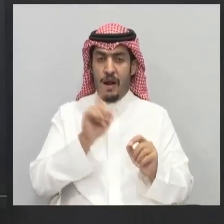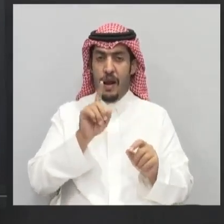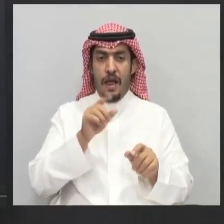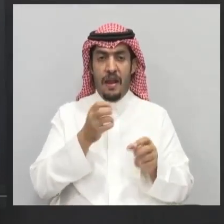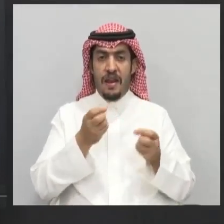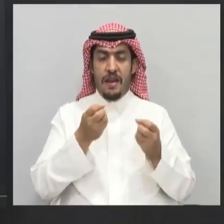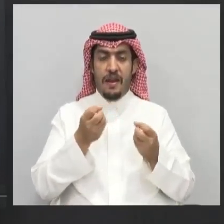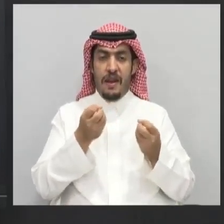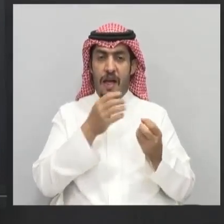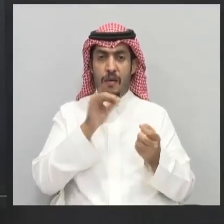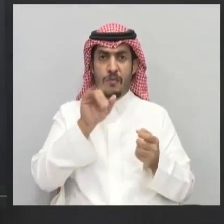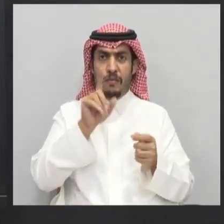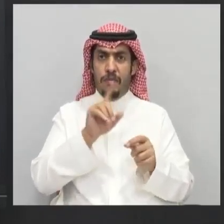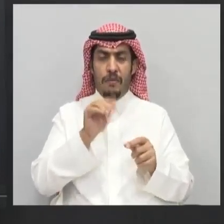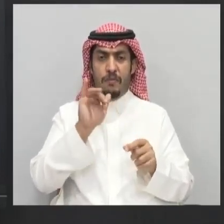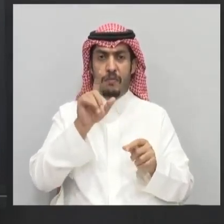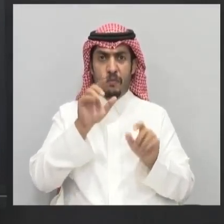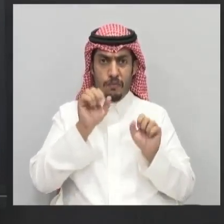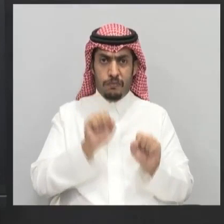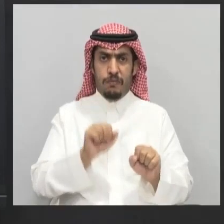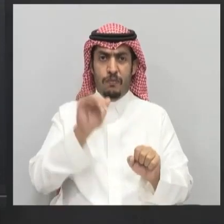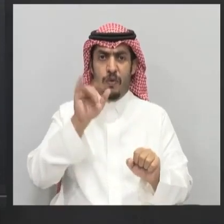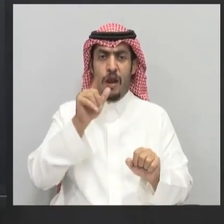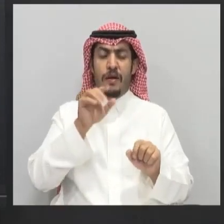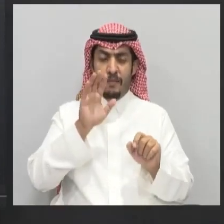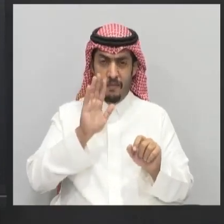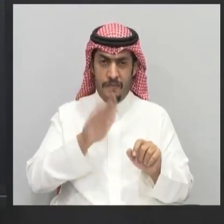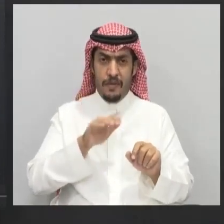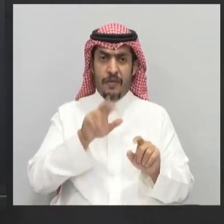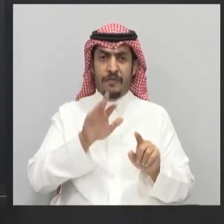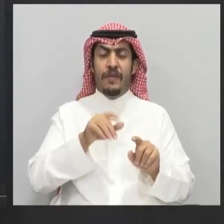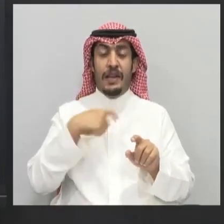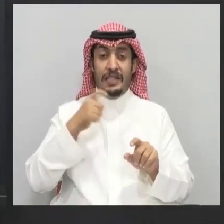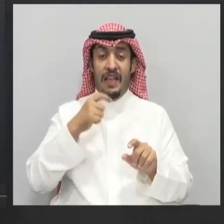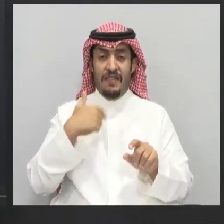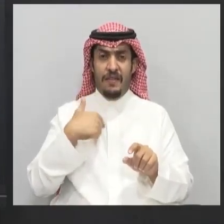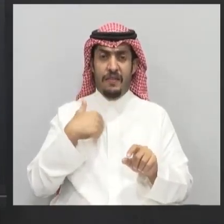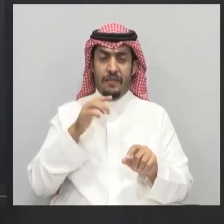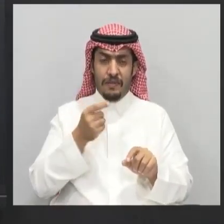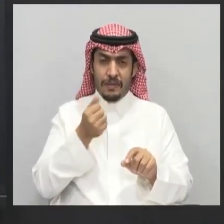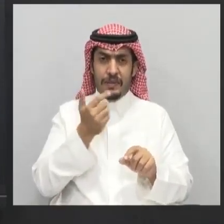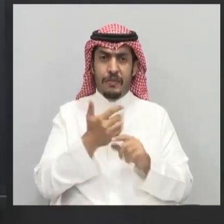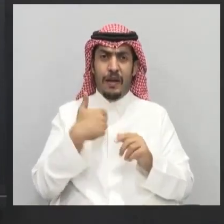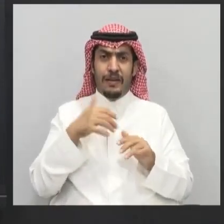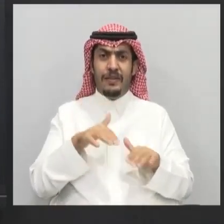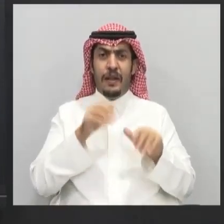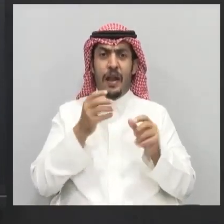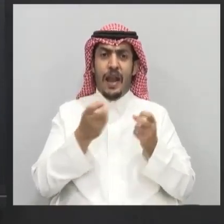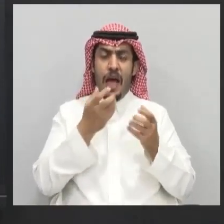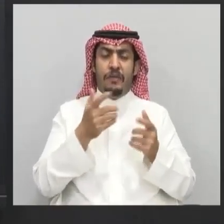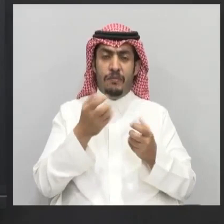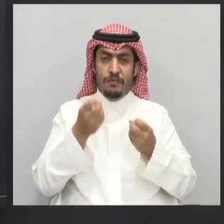مخلد في النار ليس مخلد في النار فهو يبقى فيه من الاسلام الذي يخرجه من النار